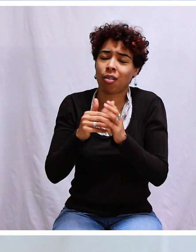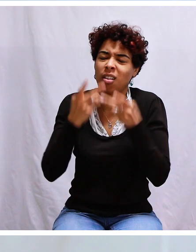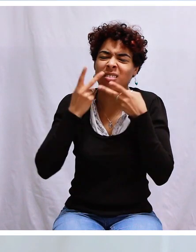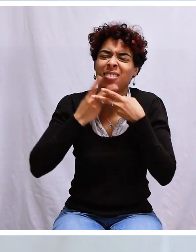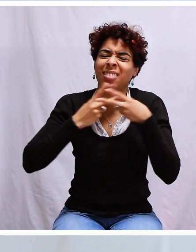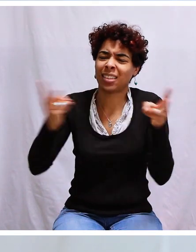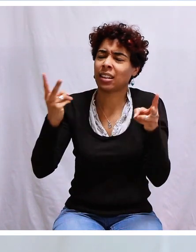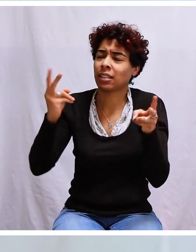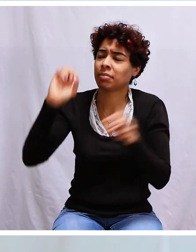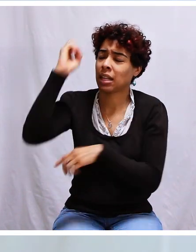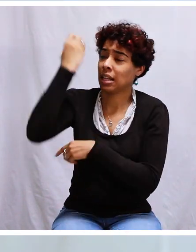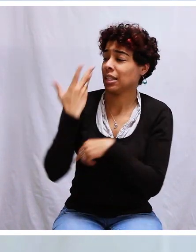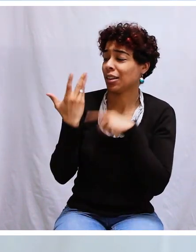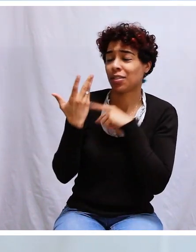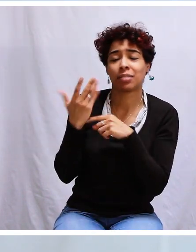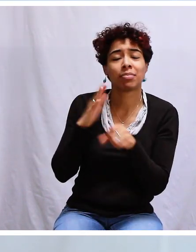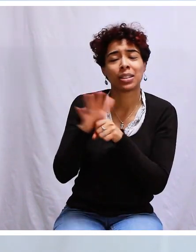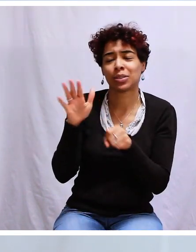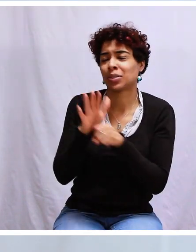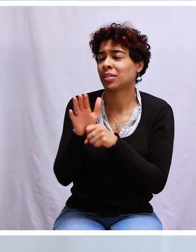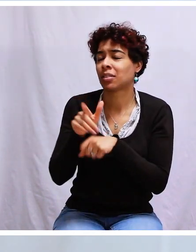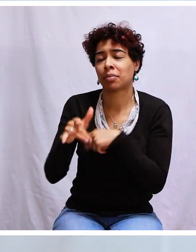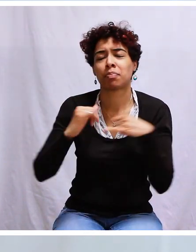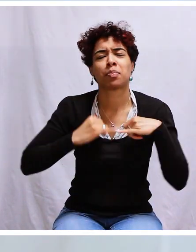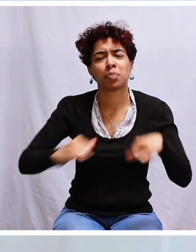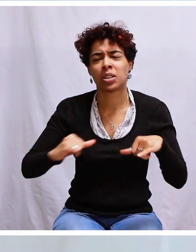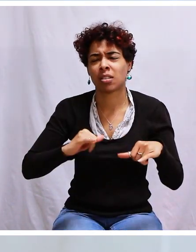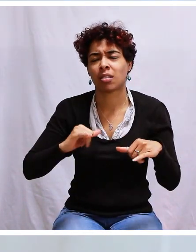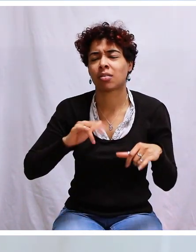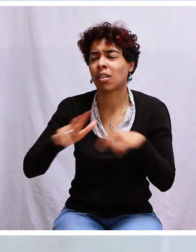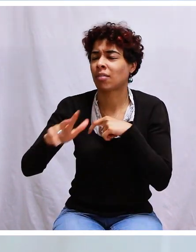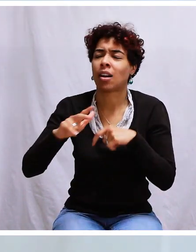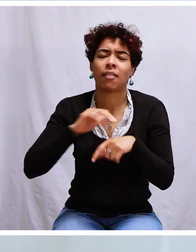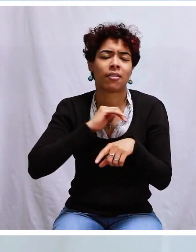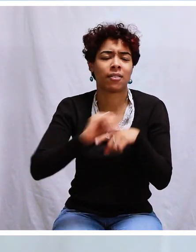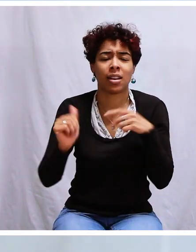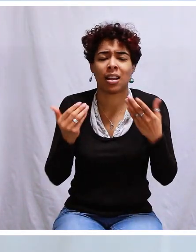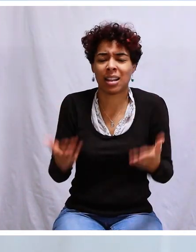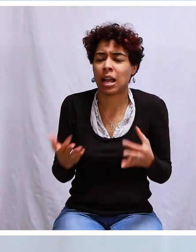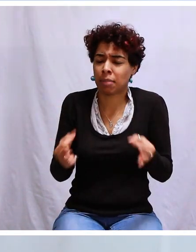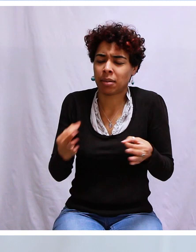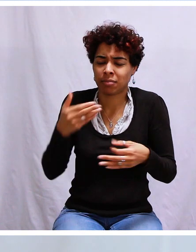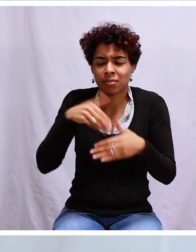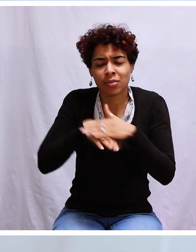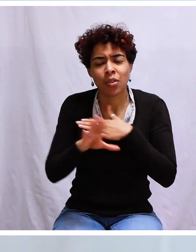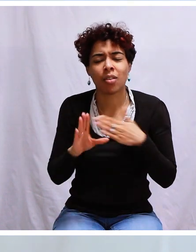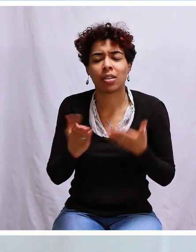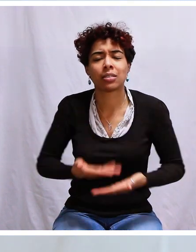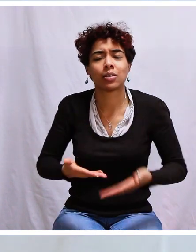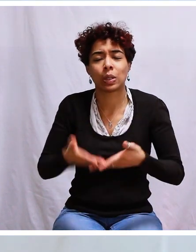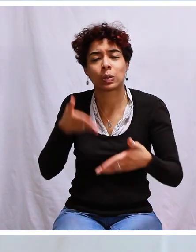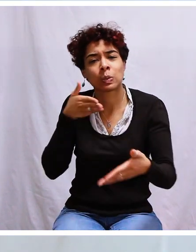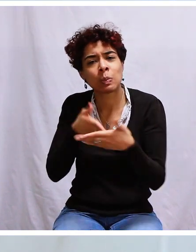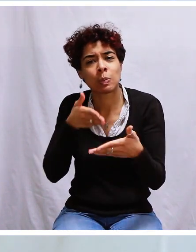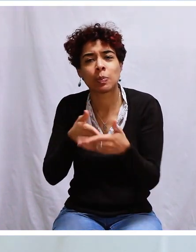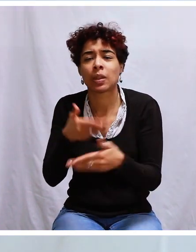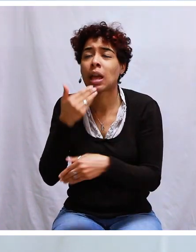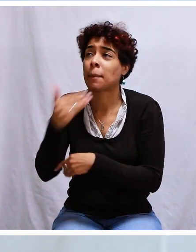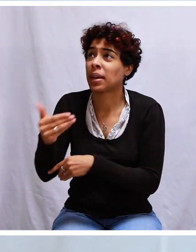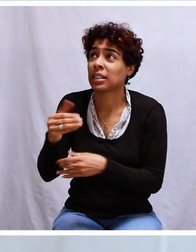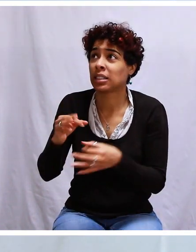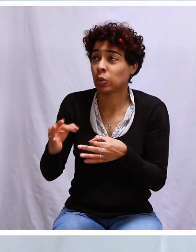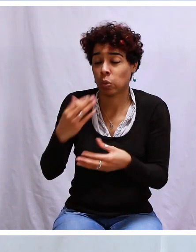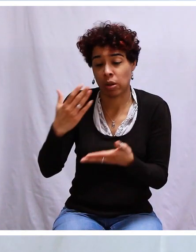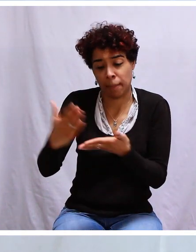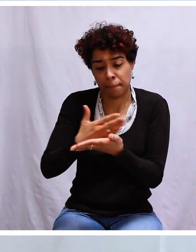est suffisante et que ta puissance va encore s'accomplir au sein de nos épreuves. Merci Seigneur pour ce qui est en train de se préparer.